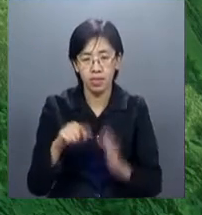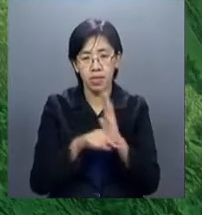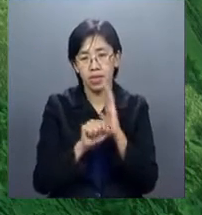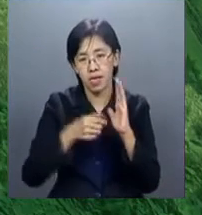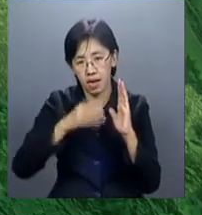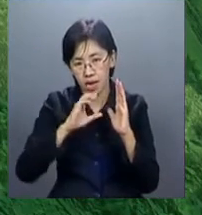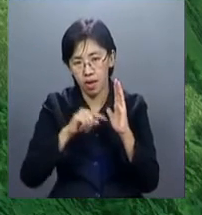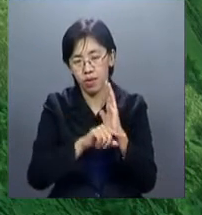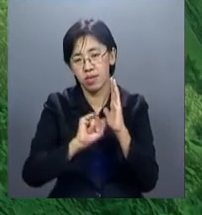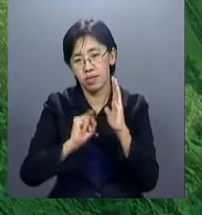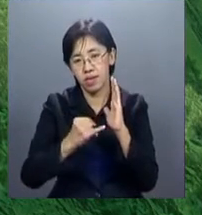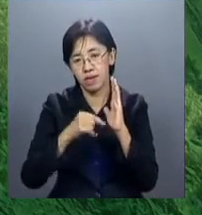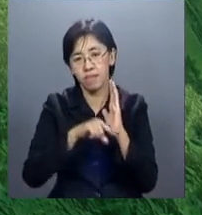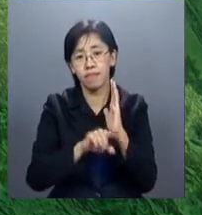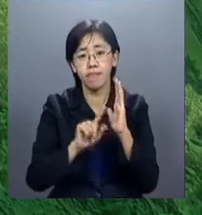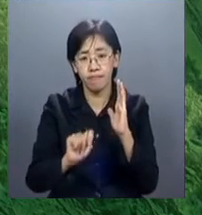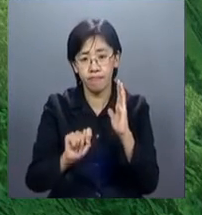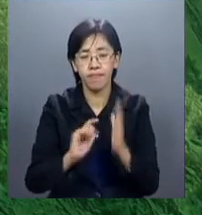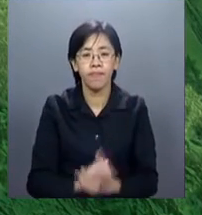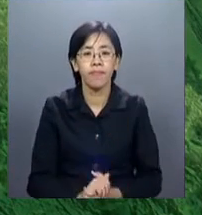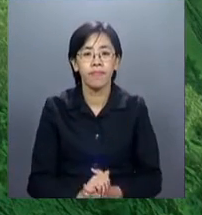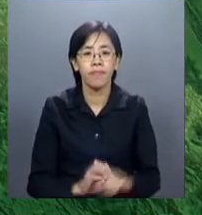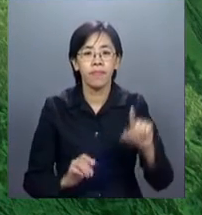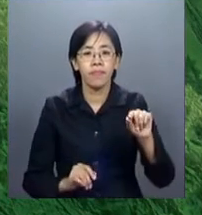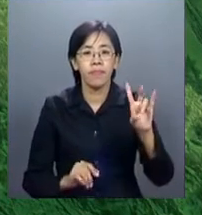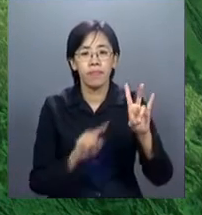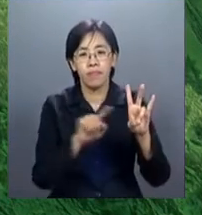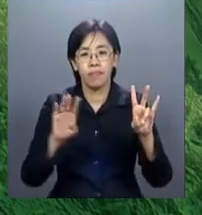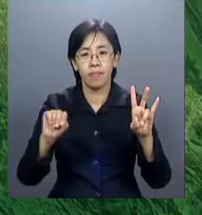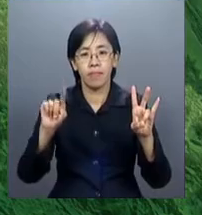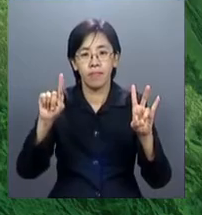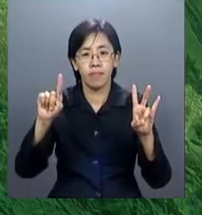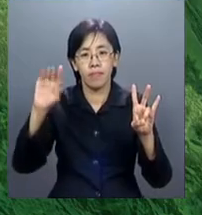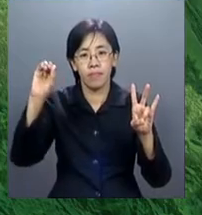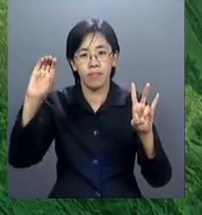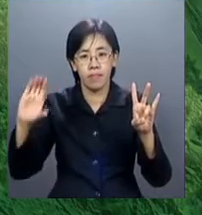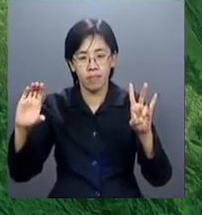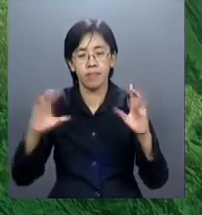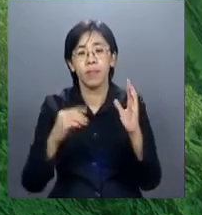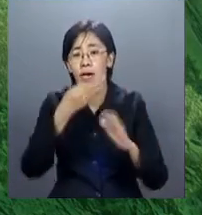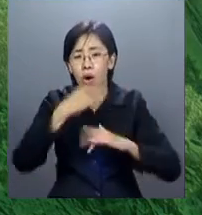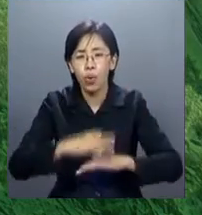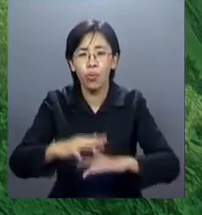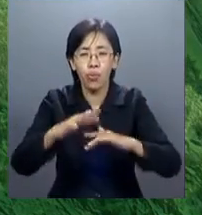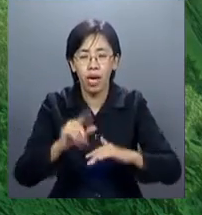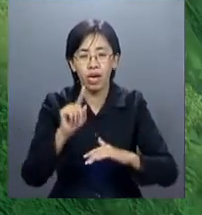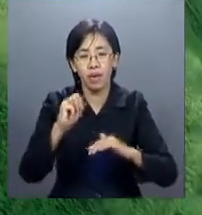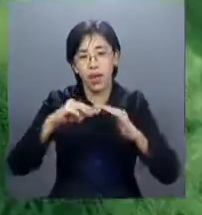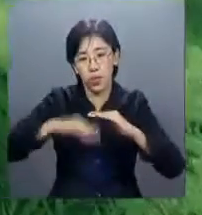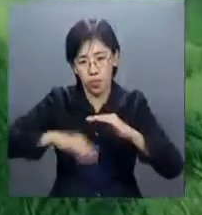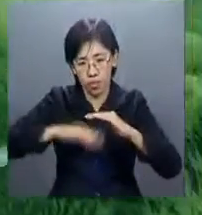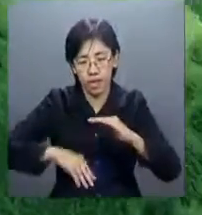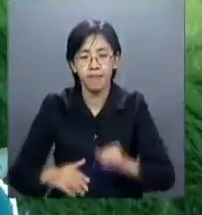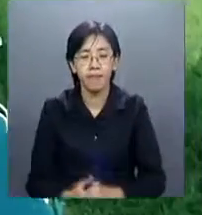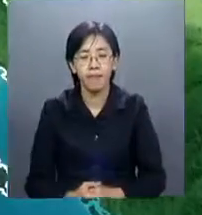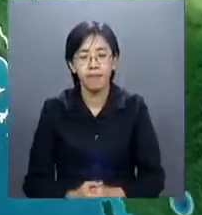แก้วจันทบุรีและตราดอุณหภูมิระหว่าง 27-41 องศาเซลเซียสทะเลมีคลื่นต่ำกว่า1เมตร